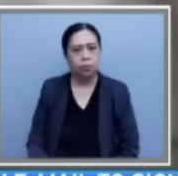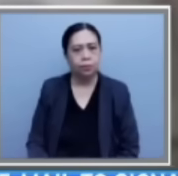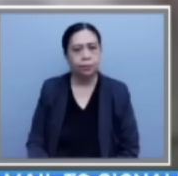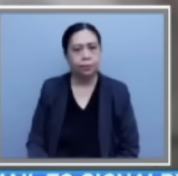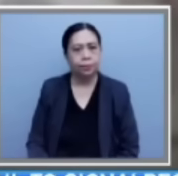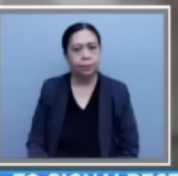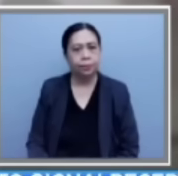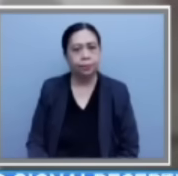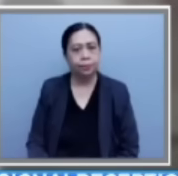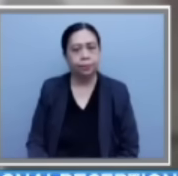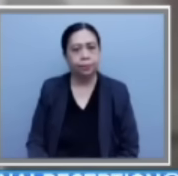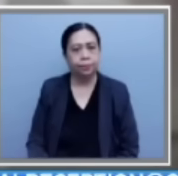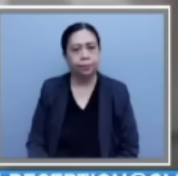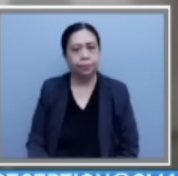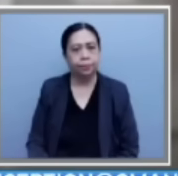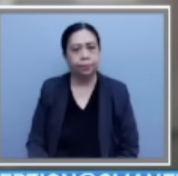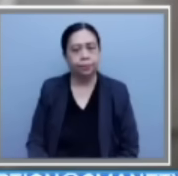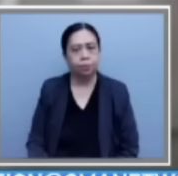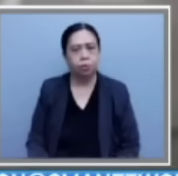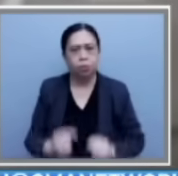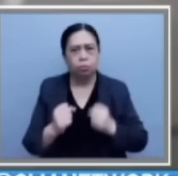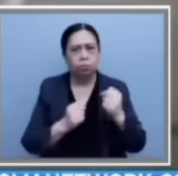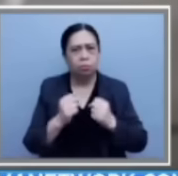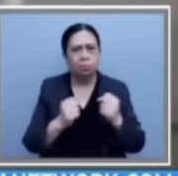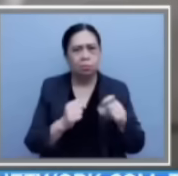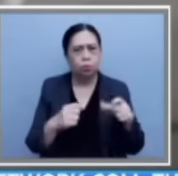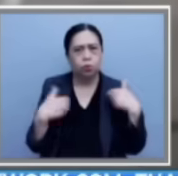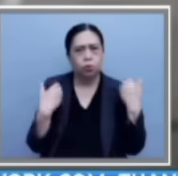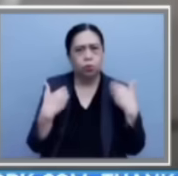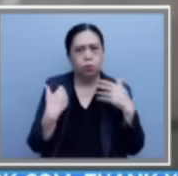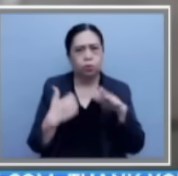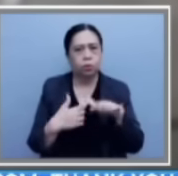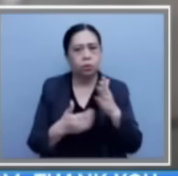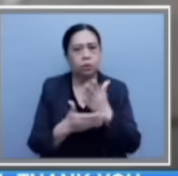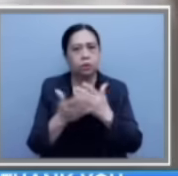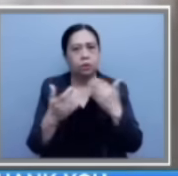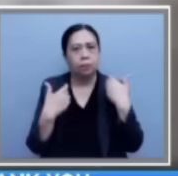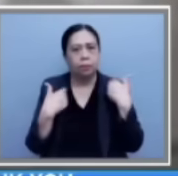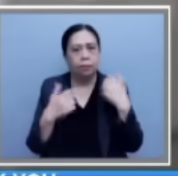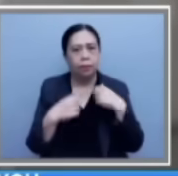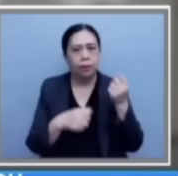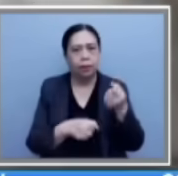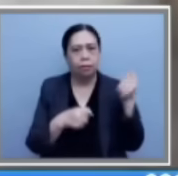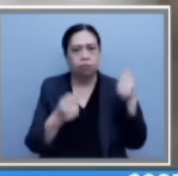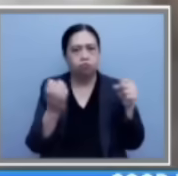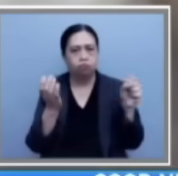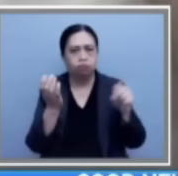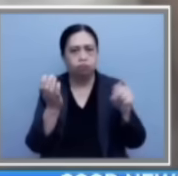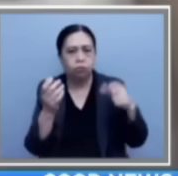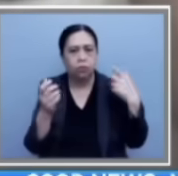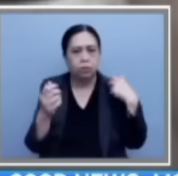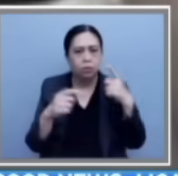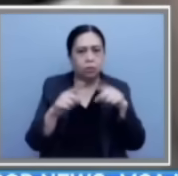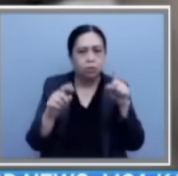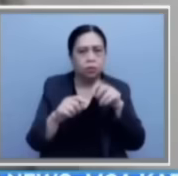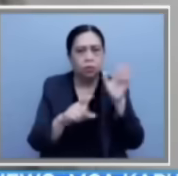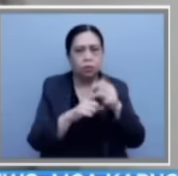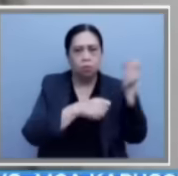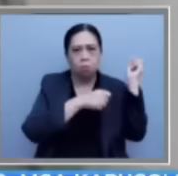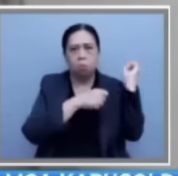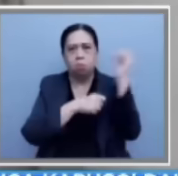Barangay nagtatakbuhan ang ilang kabataan ang iba may hawak pang pamalo kita rin ang pamamato nila sa kabilang